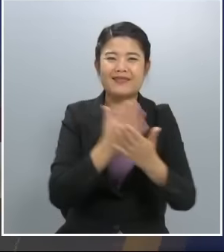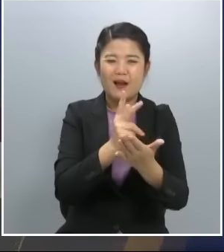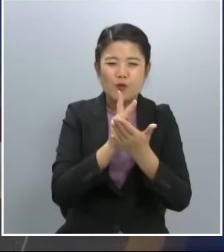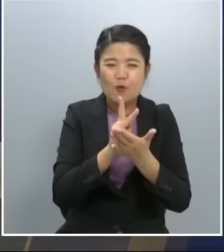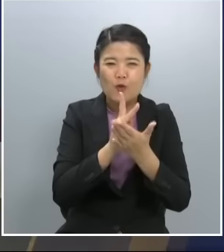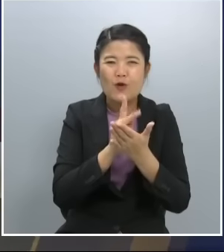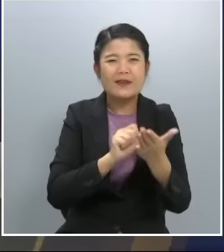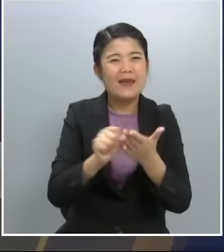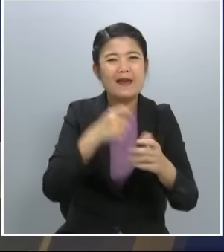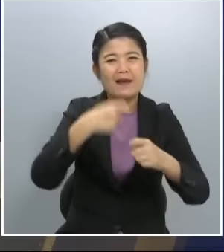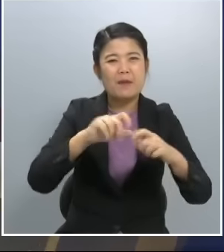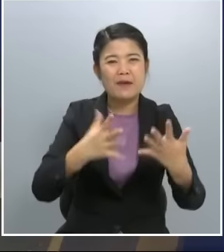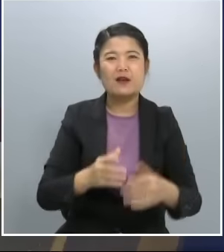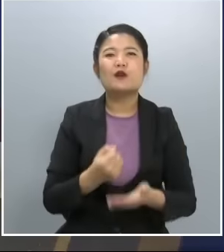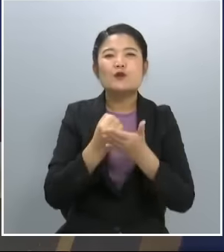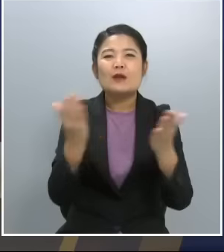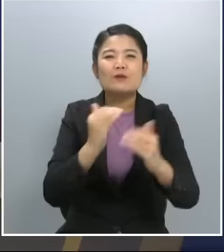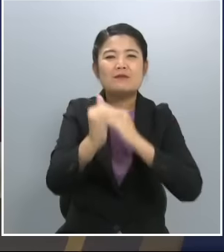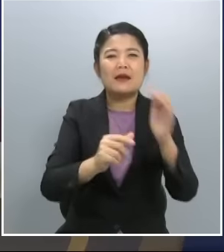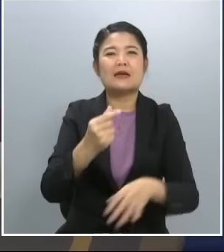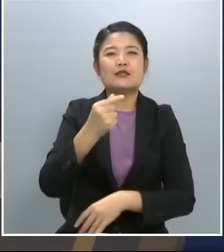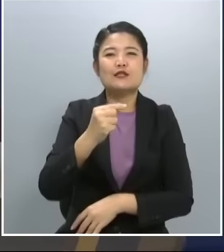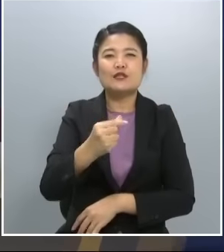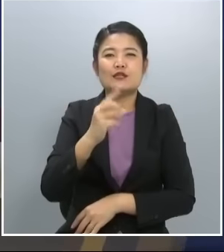GDP โตแต่หนี้ที่แก้ยากก็คือ